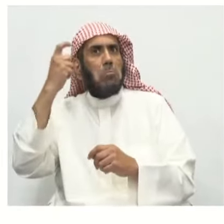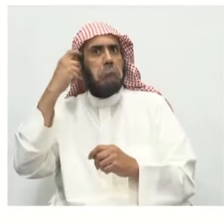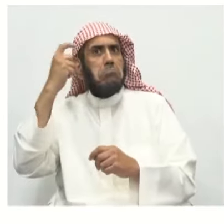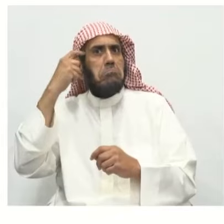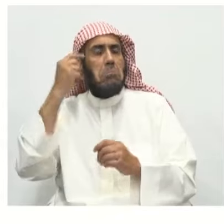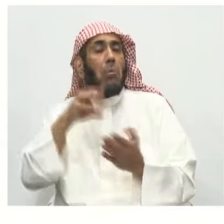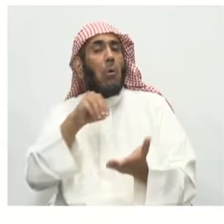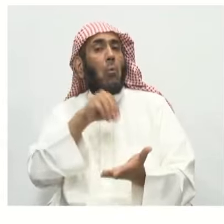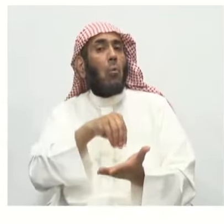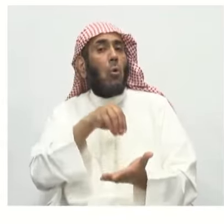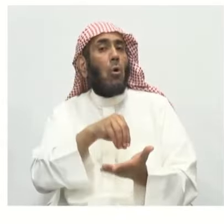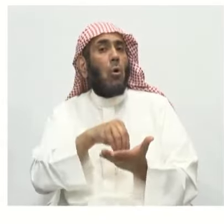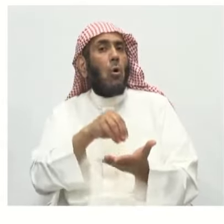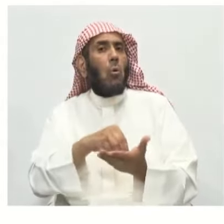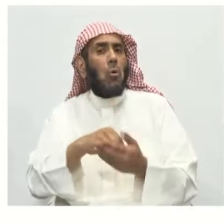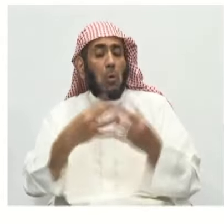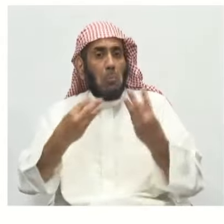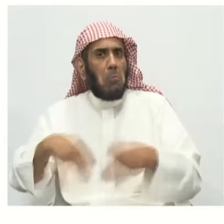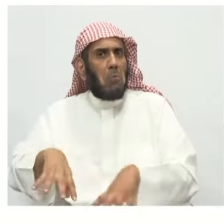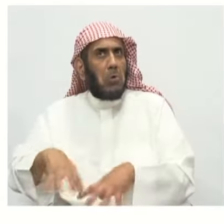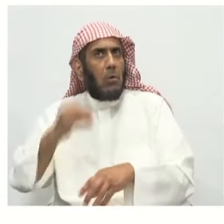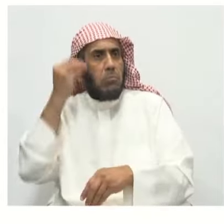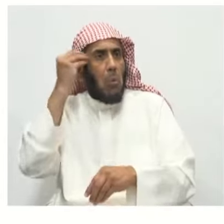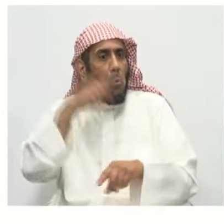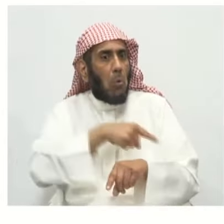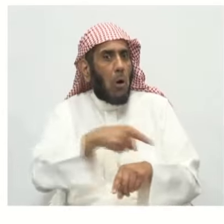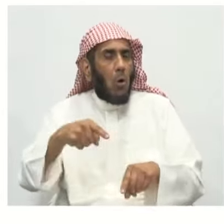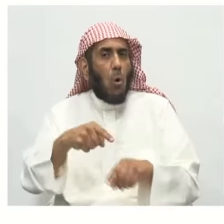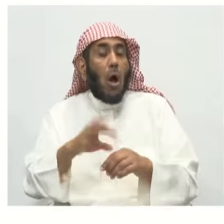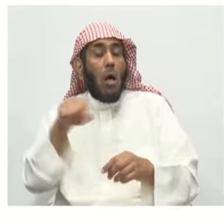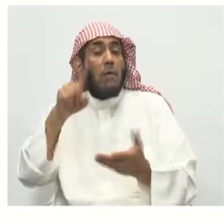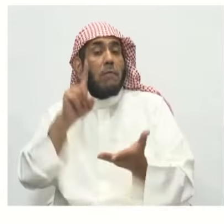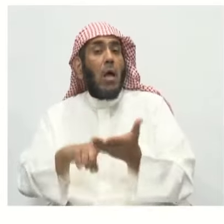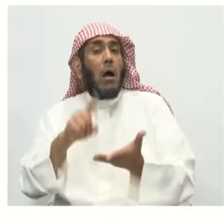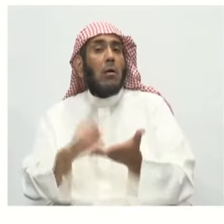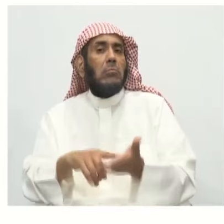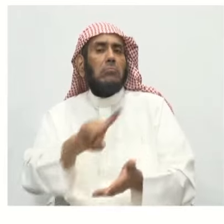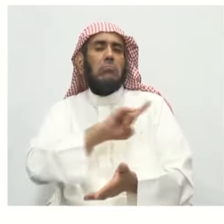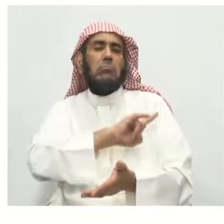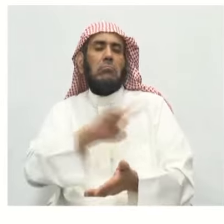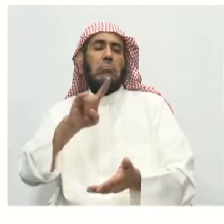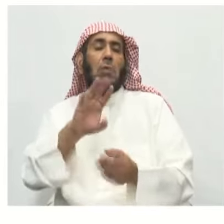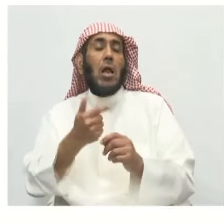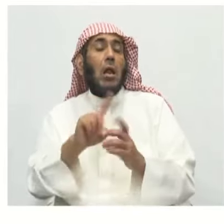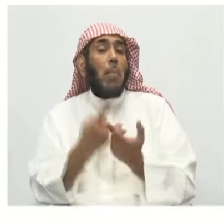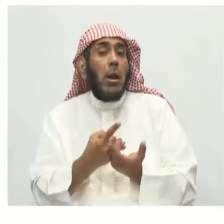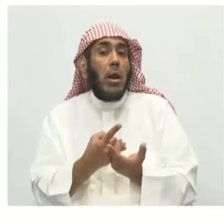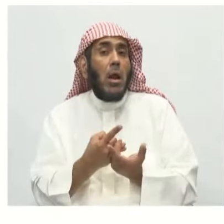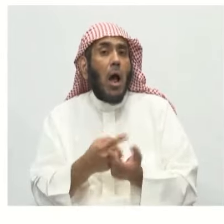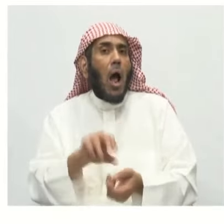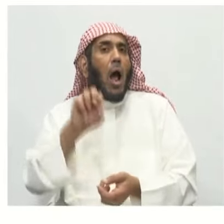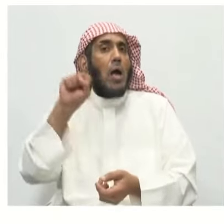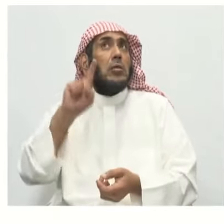ووضع وموضع المفقودات وهذه في حقيقتها لا تكون الا لمن